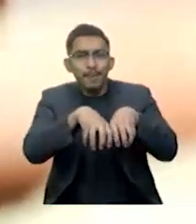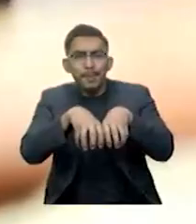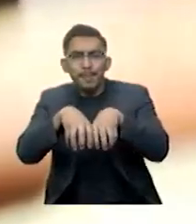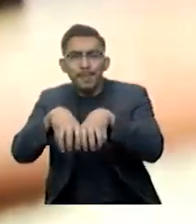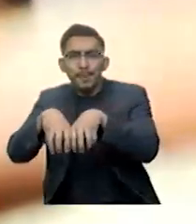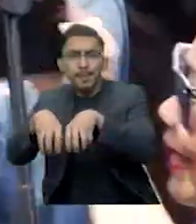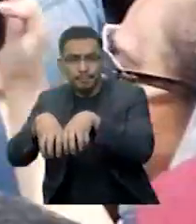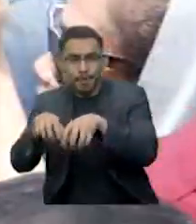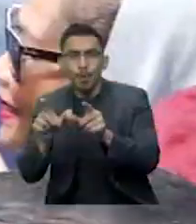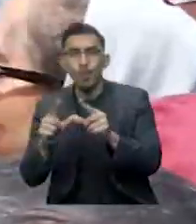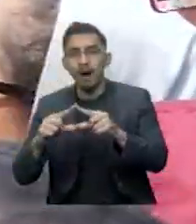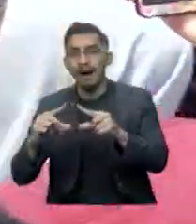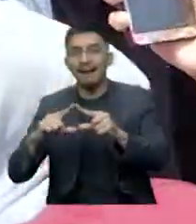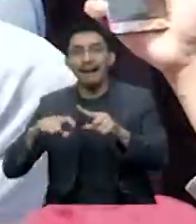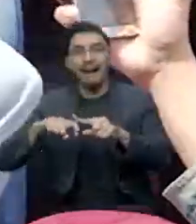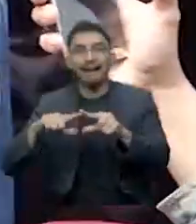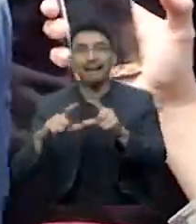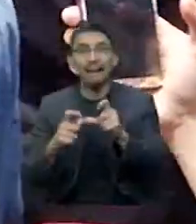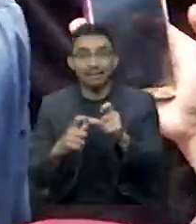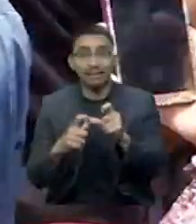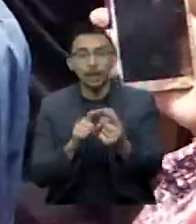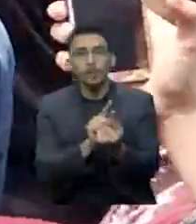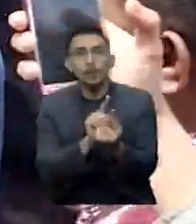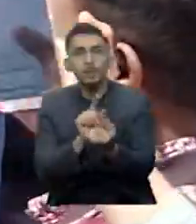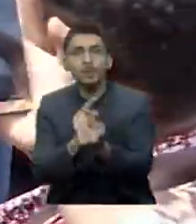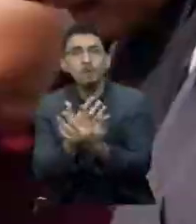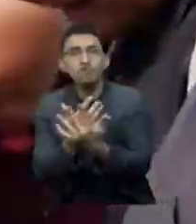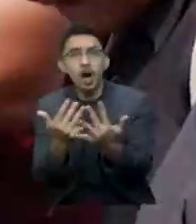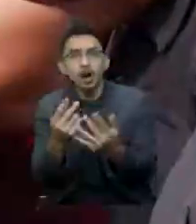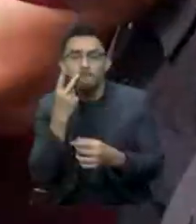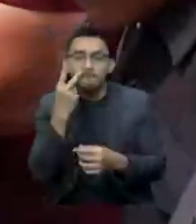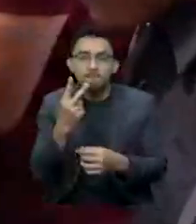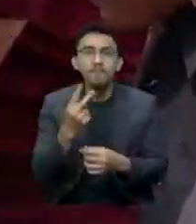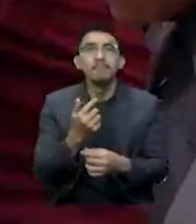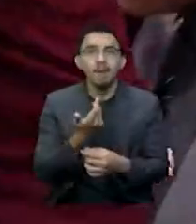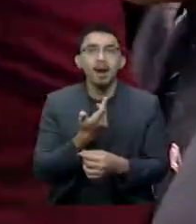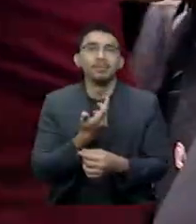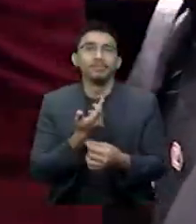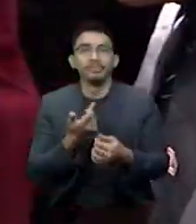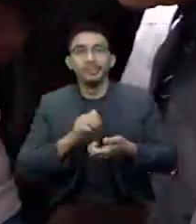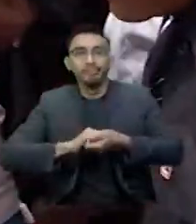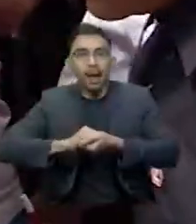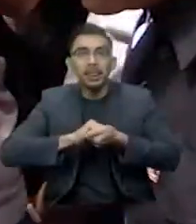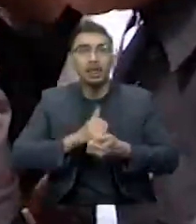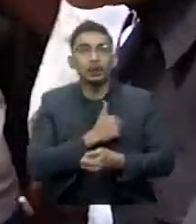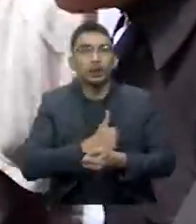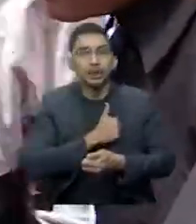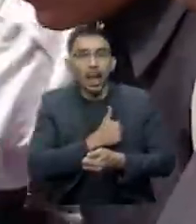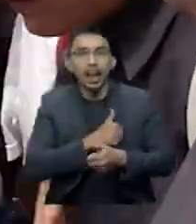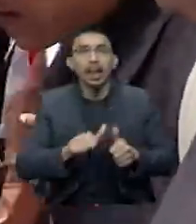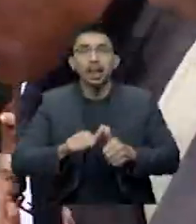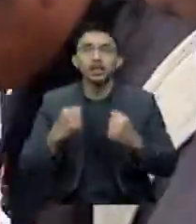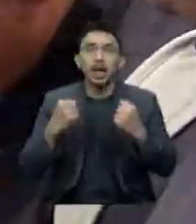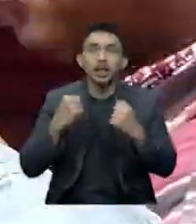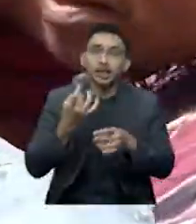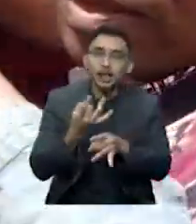Belusukan Gibran ke permukiman padat penduduk di Warakas untuk bertemu warga dan meninjau bakti sosial berupa pemeriksaan kesehatan gratis yang